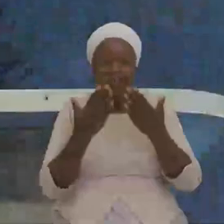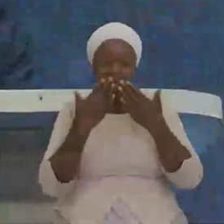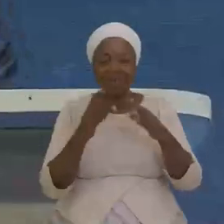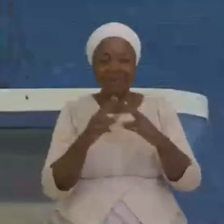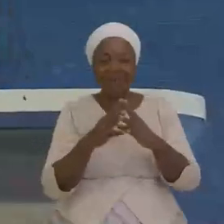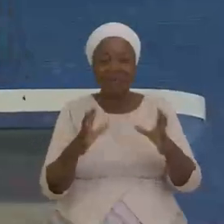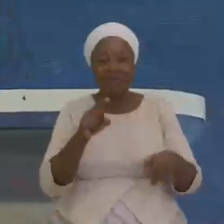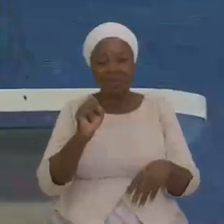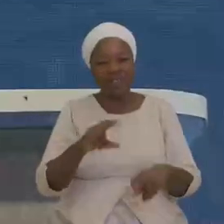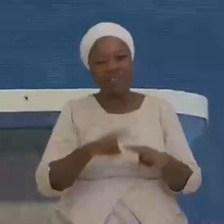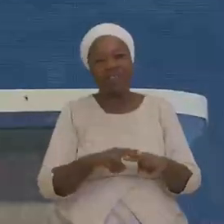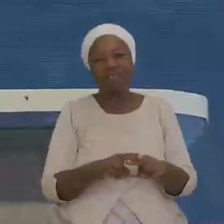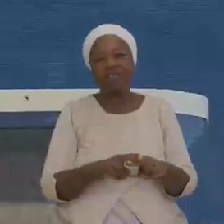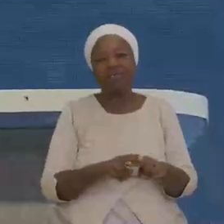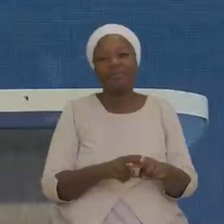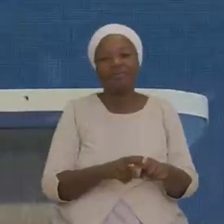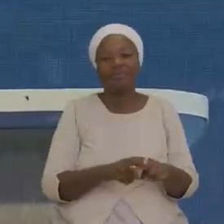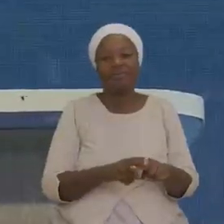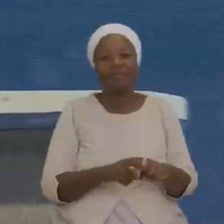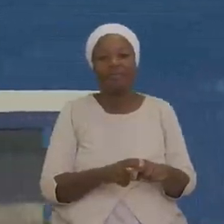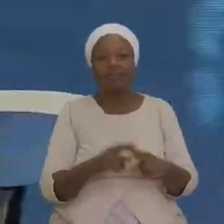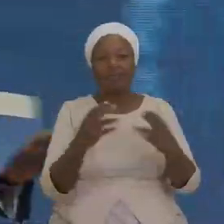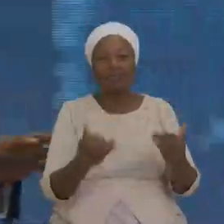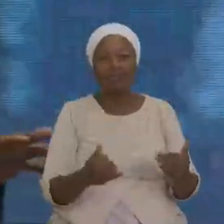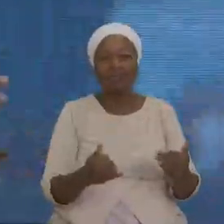Merci beaucoup. Vous pouvez vous asseoir.